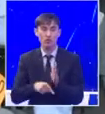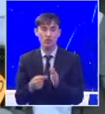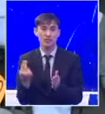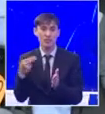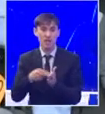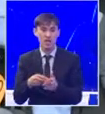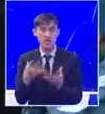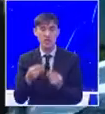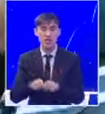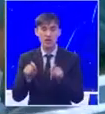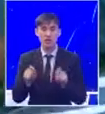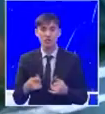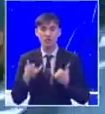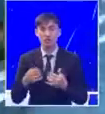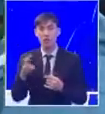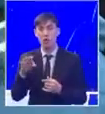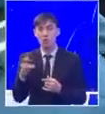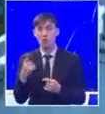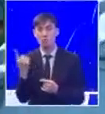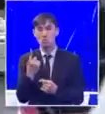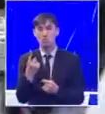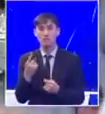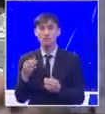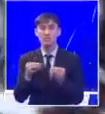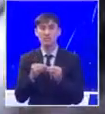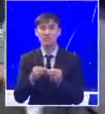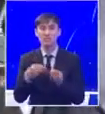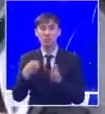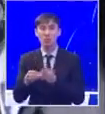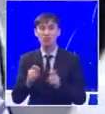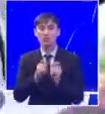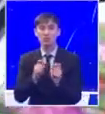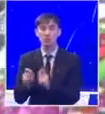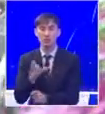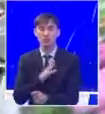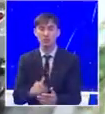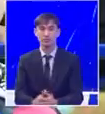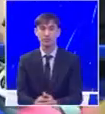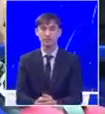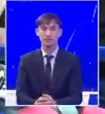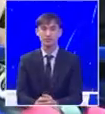открытия торгового дома в честь праздника Наурыз первым 10 покупателям вручили подарки.